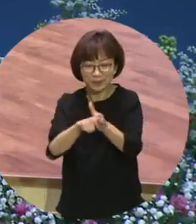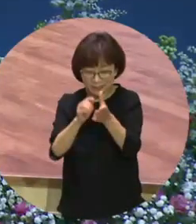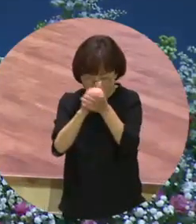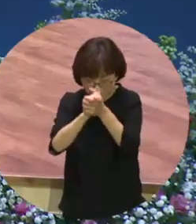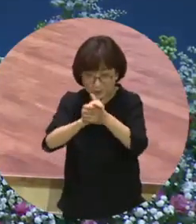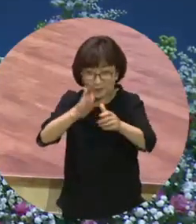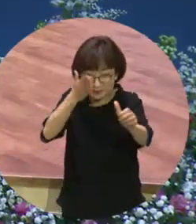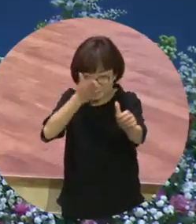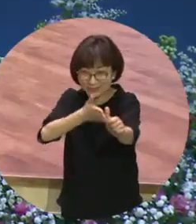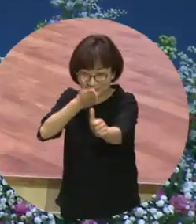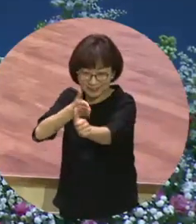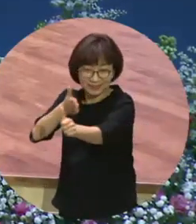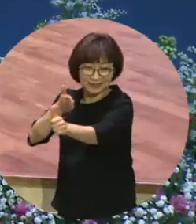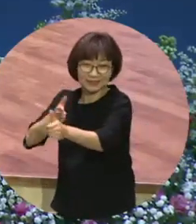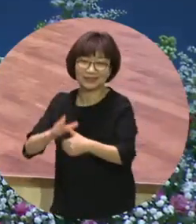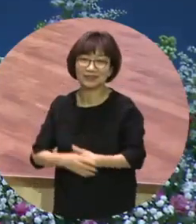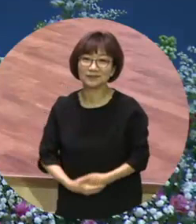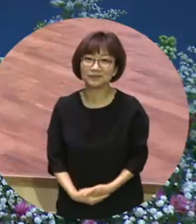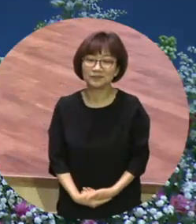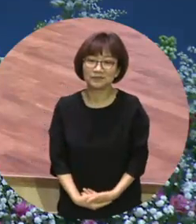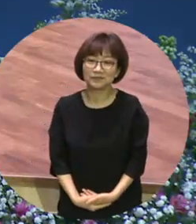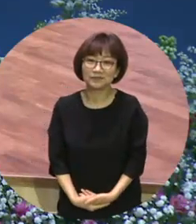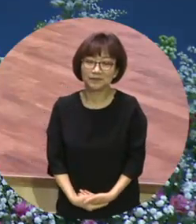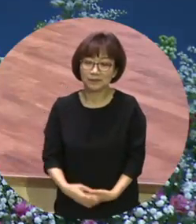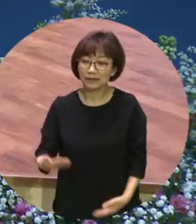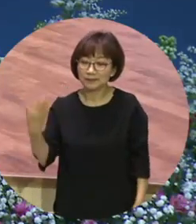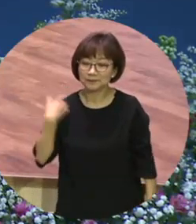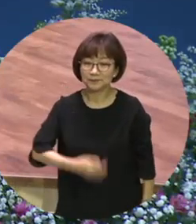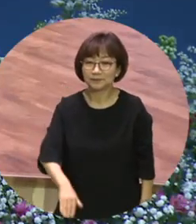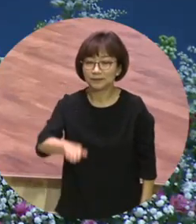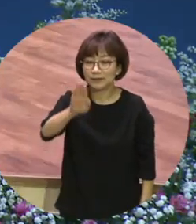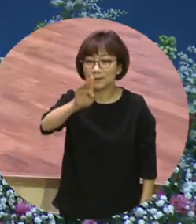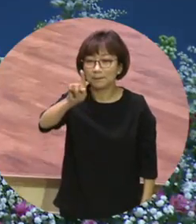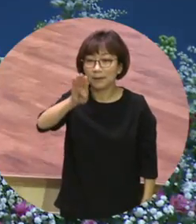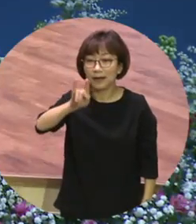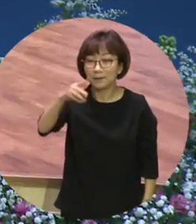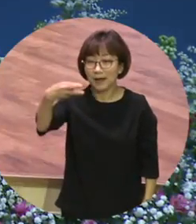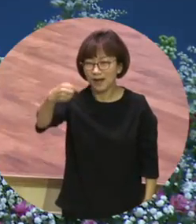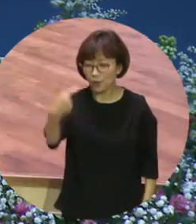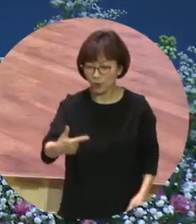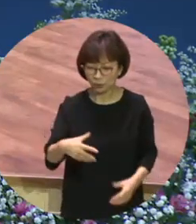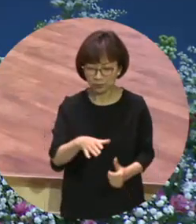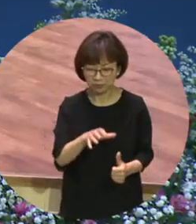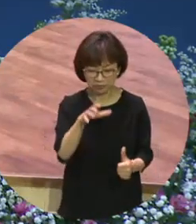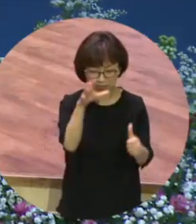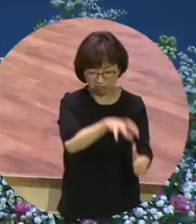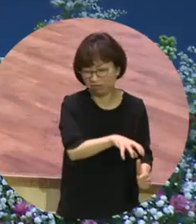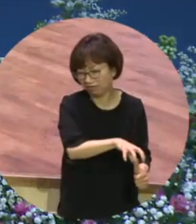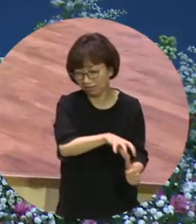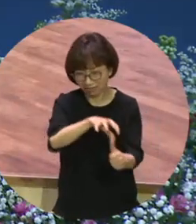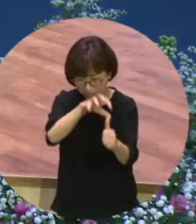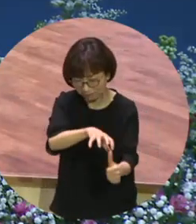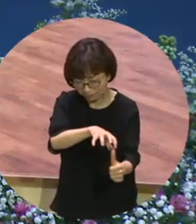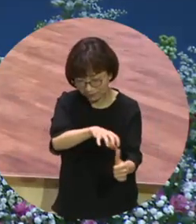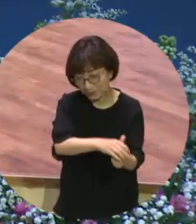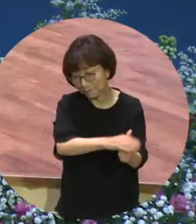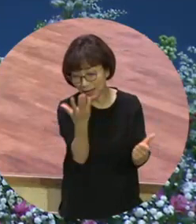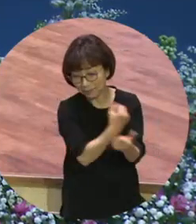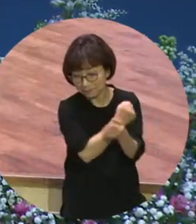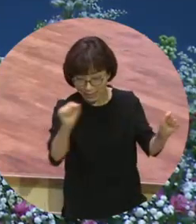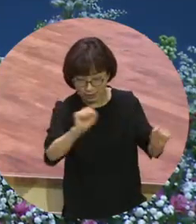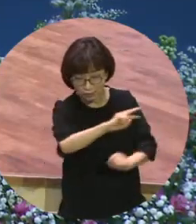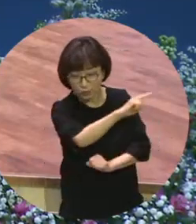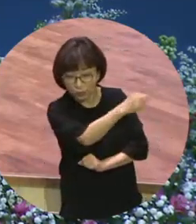바랍니다. 지난 시간 이 바벨론 이 포로로부터 돌아온 이스라엘 백성들이